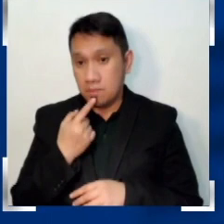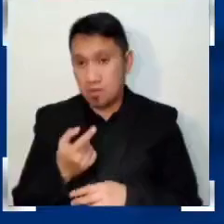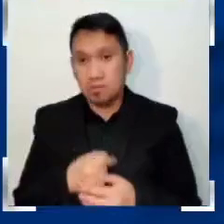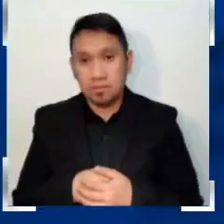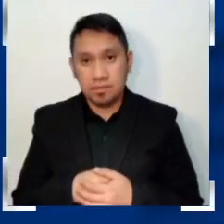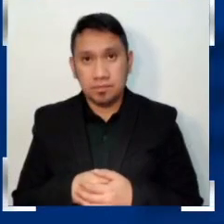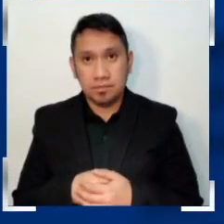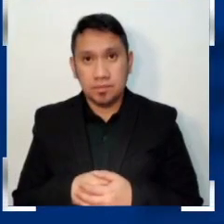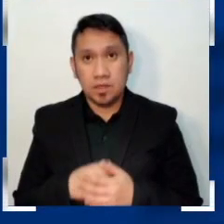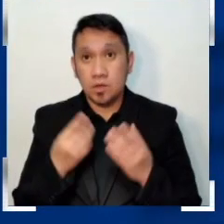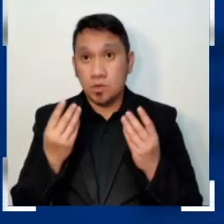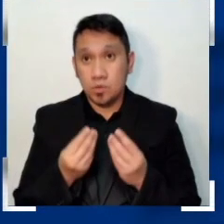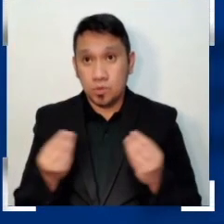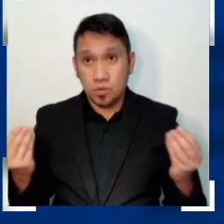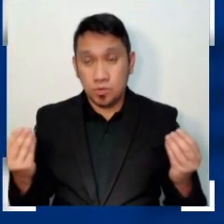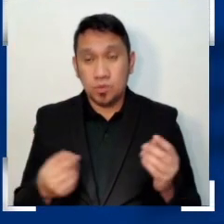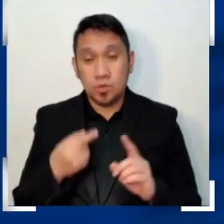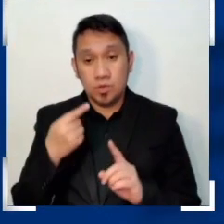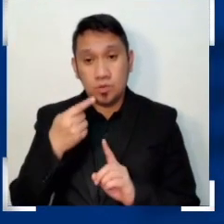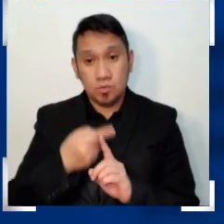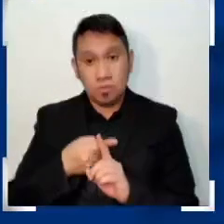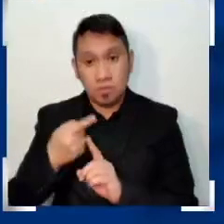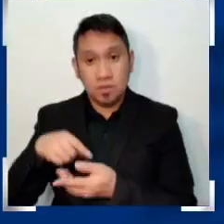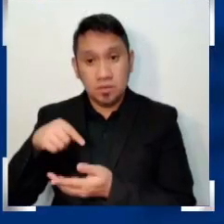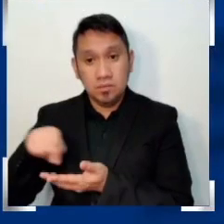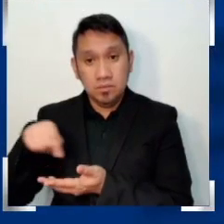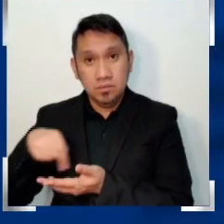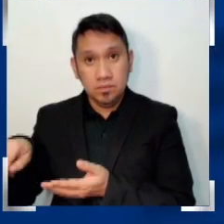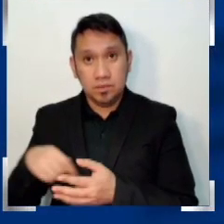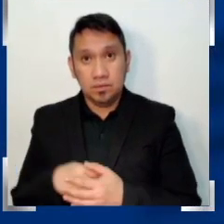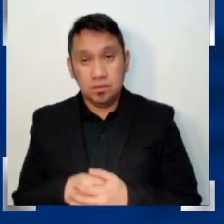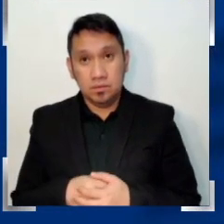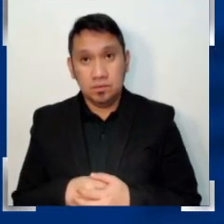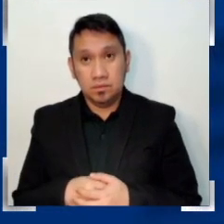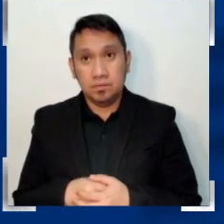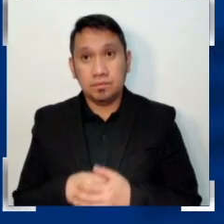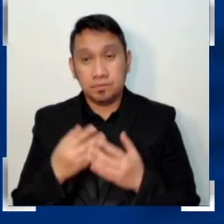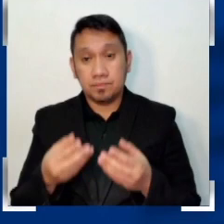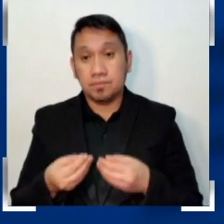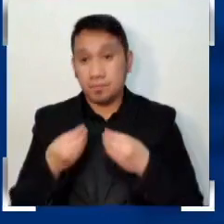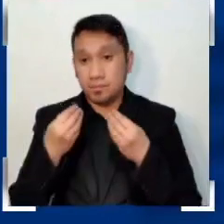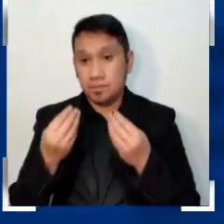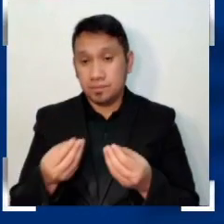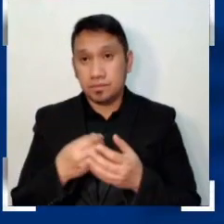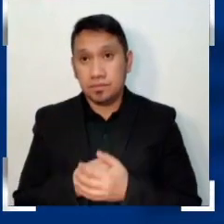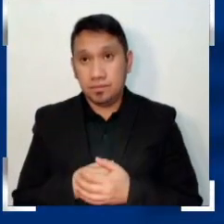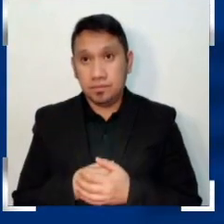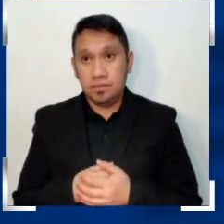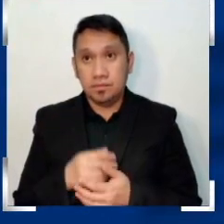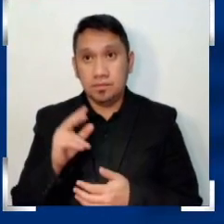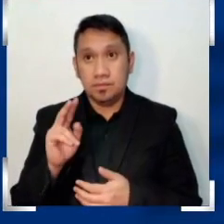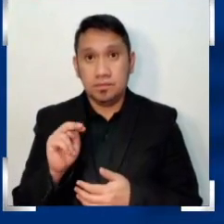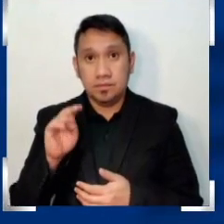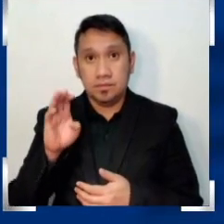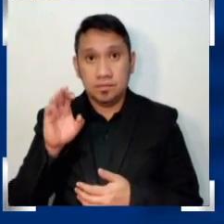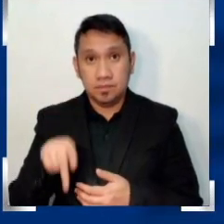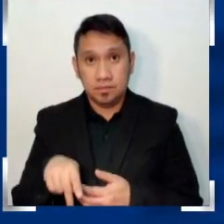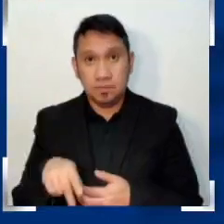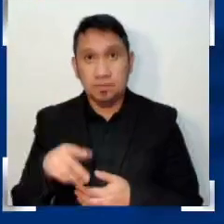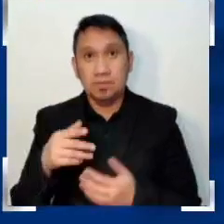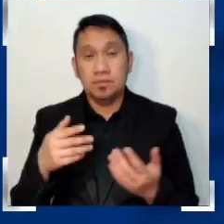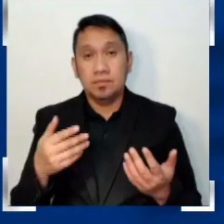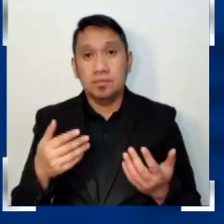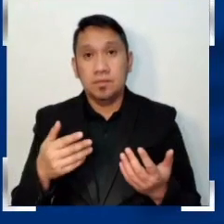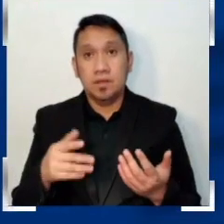solusyon nila ang buwan ng pagbabayad sa power supplier. Nakapagbigay na umano ang NPC ng paunang bayad sa 100 milyong